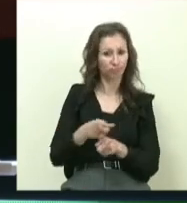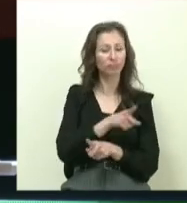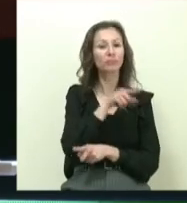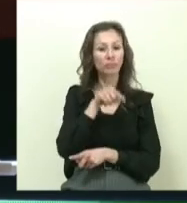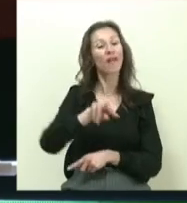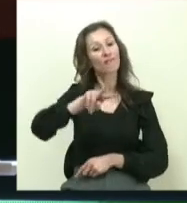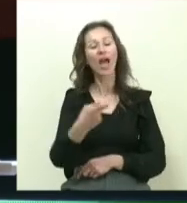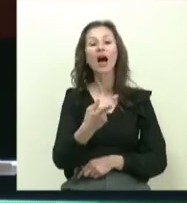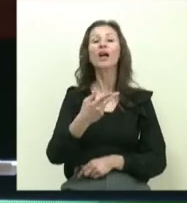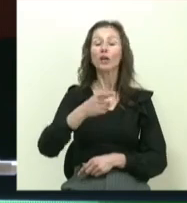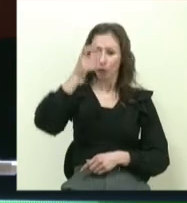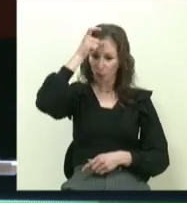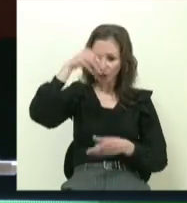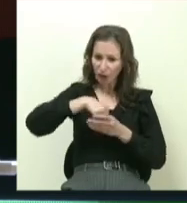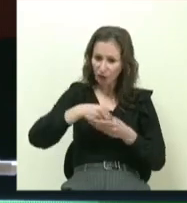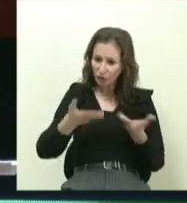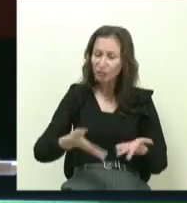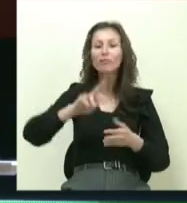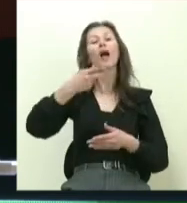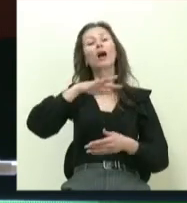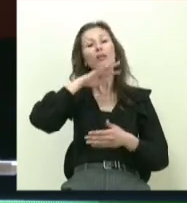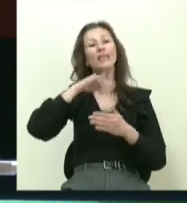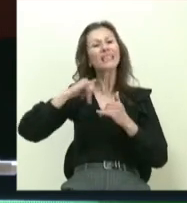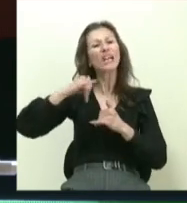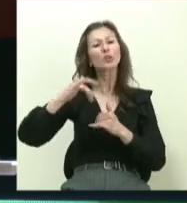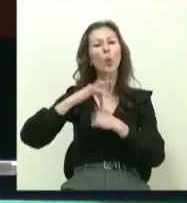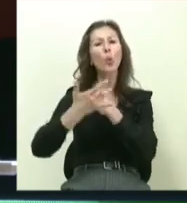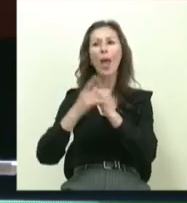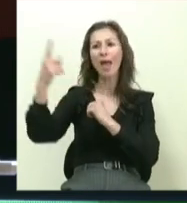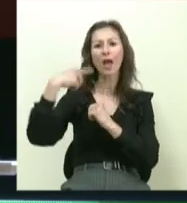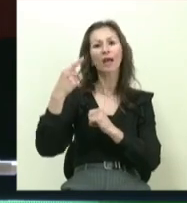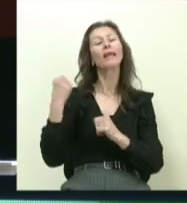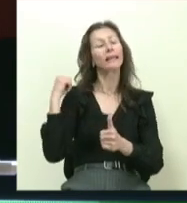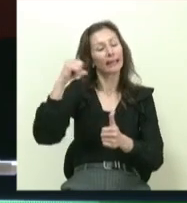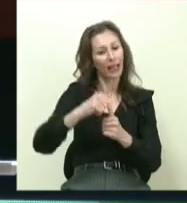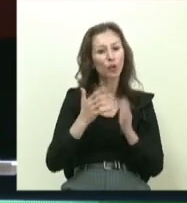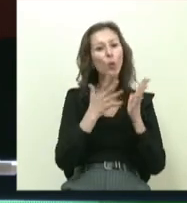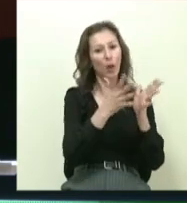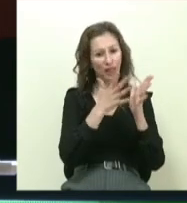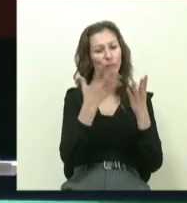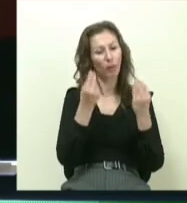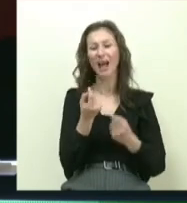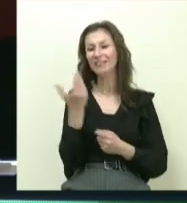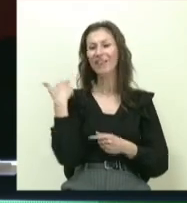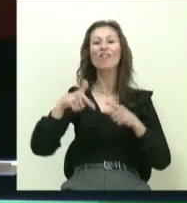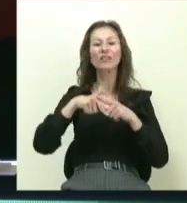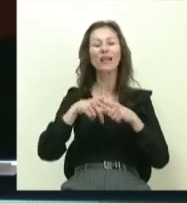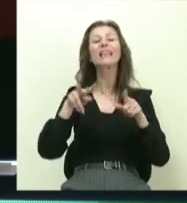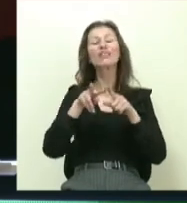veya yurtiçi ya da yakın ülkelerden yeniden üretime geçebilirler Az evvel French